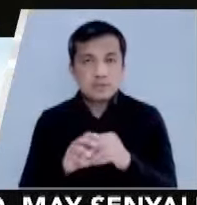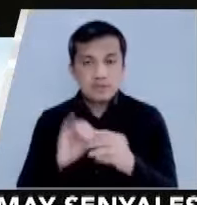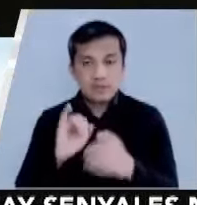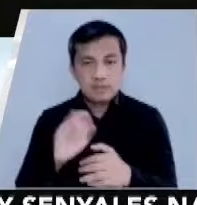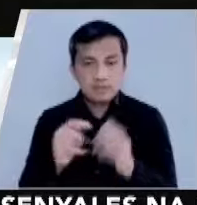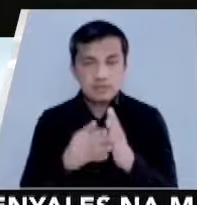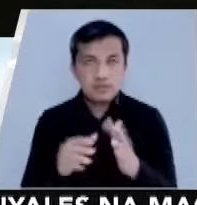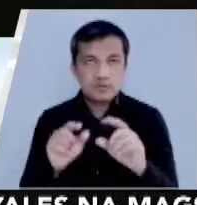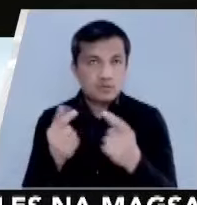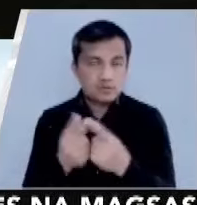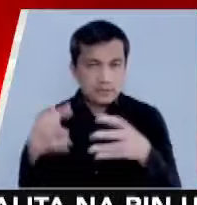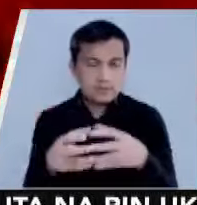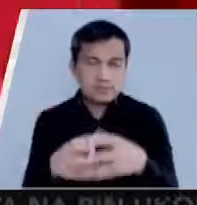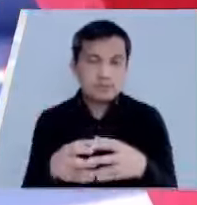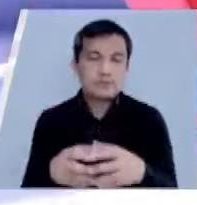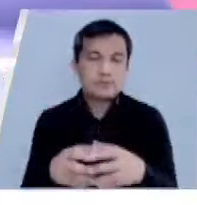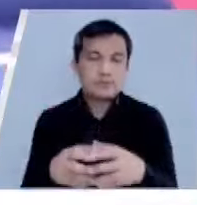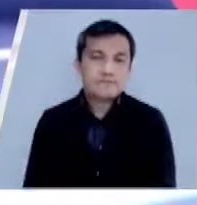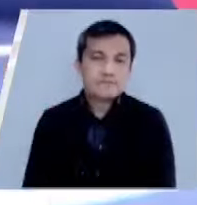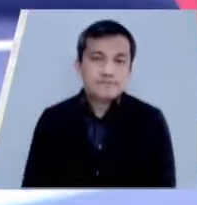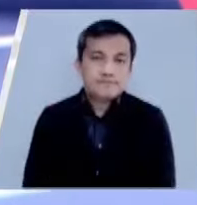at political parties.